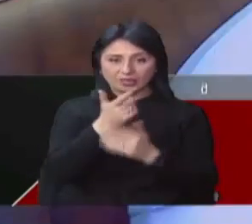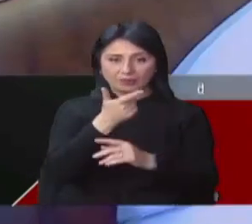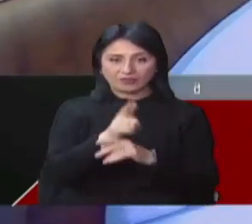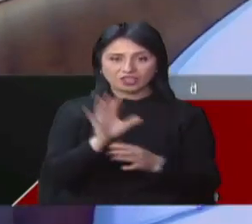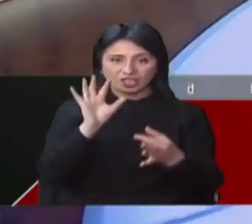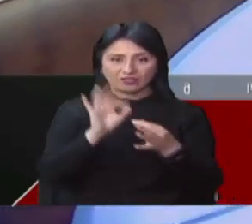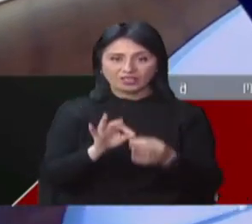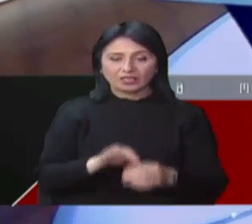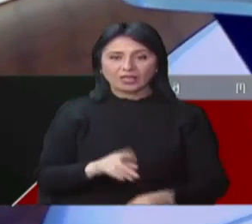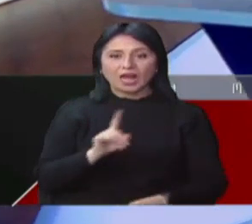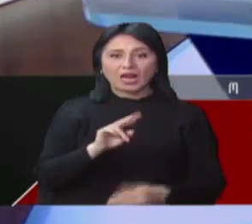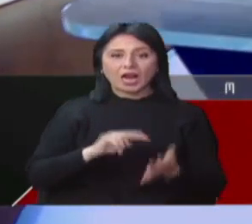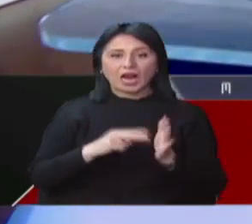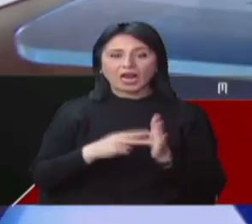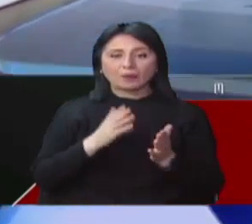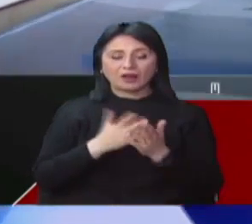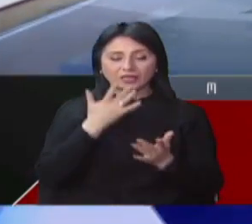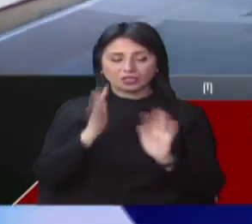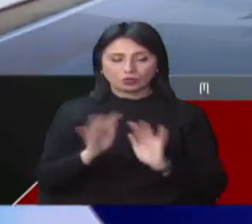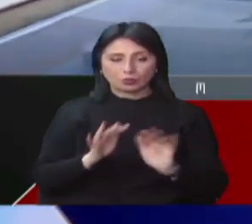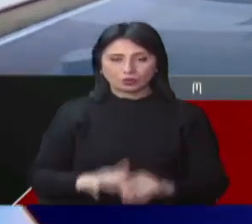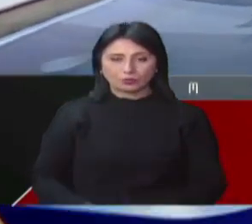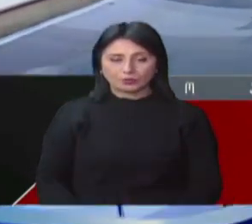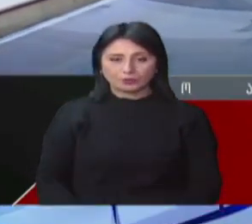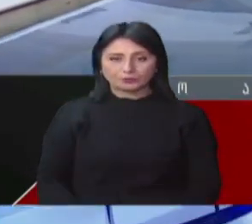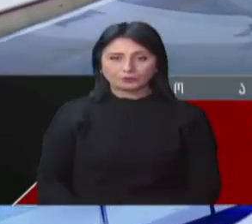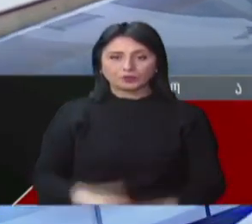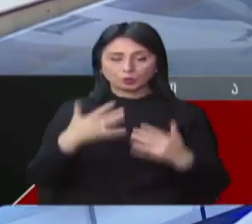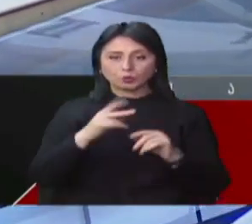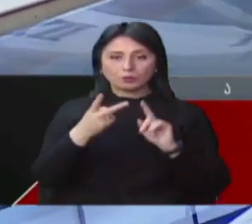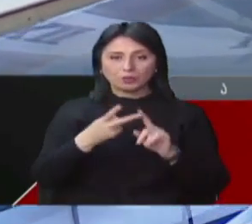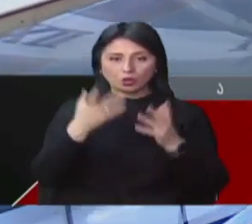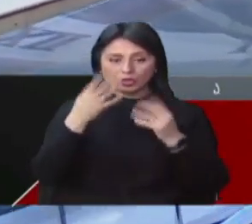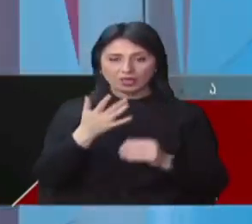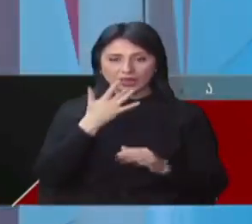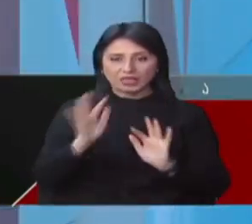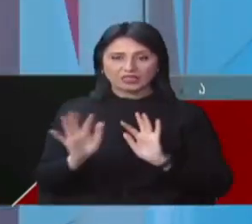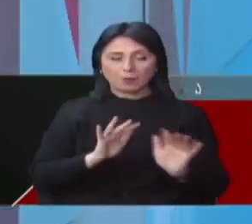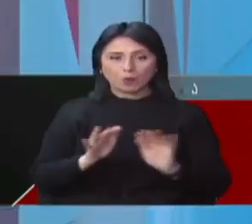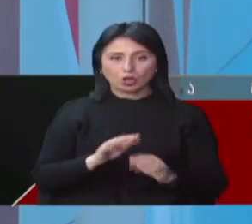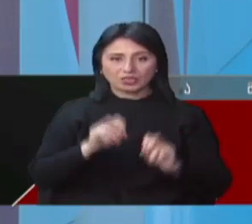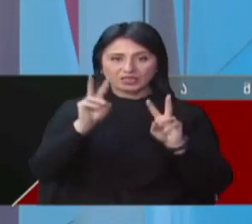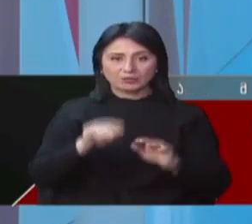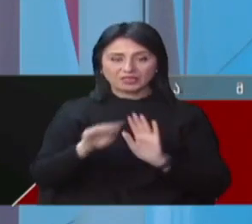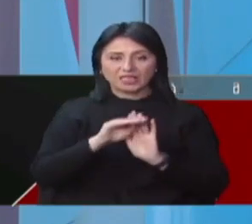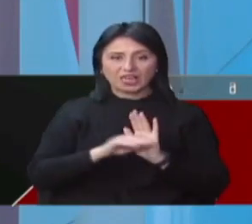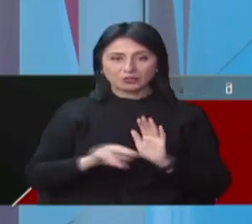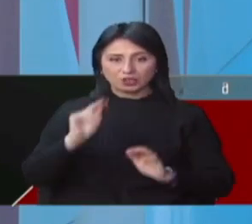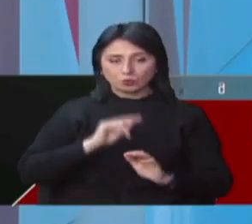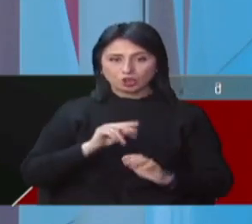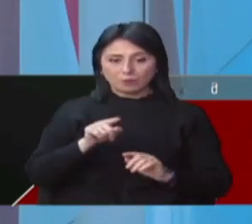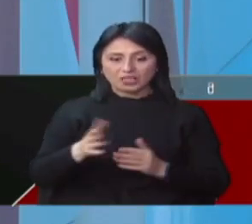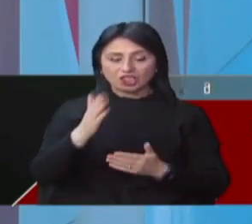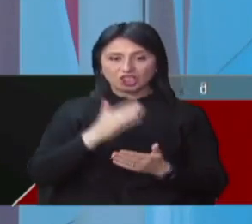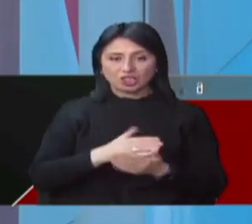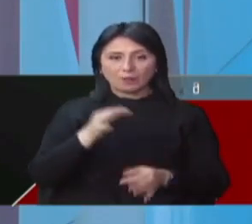ეთერში გვერდება. Gheorghe, რა გეგმა აქვთ ნაციონალურ მოძრაობაში? Უკვე მეორე დღე არის ნაციონალური მოძრაობა საგანგებო რეჟიმზე მუშაობს, მას